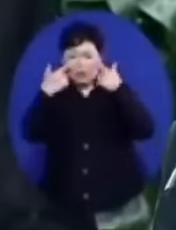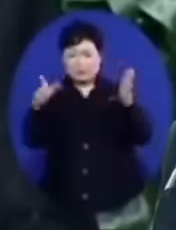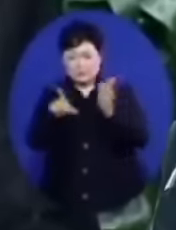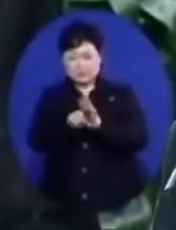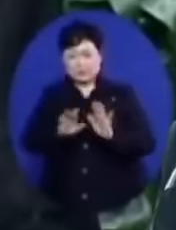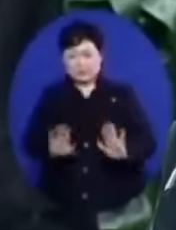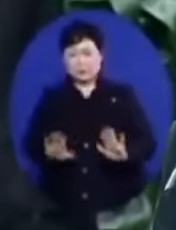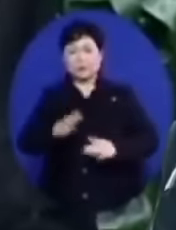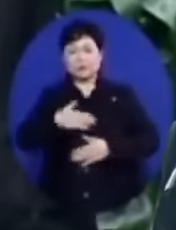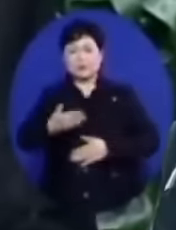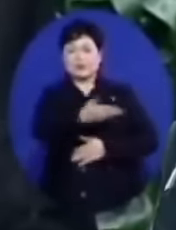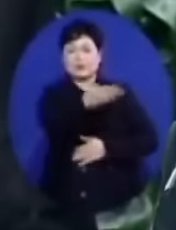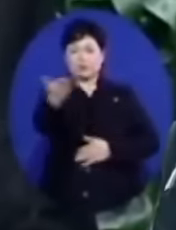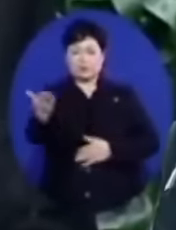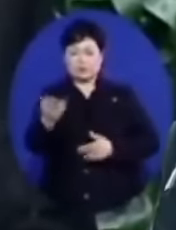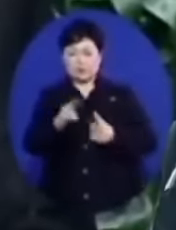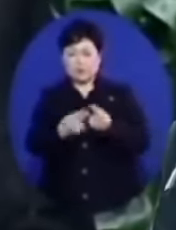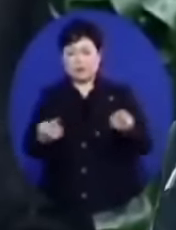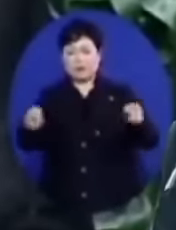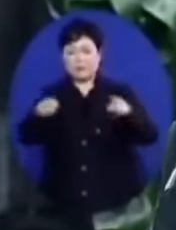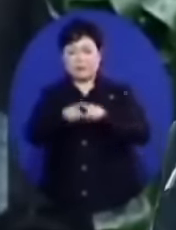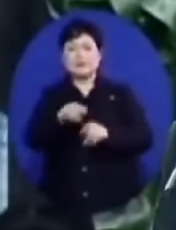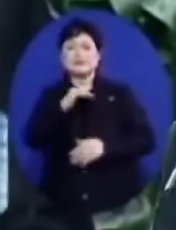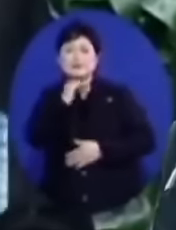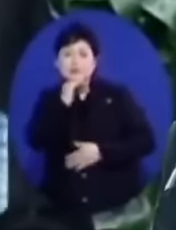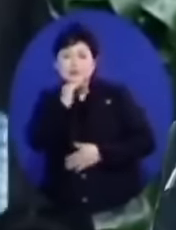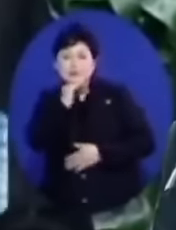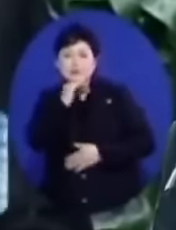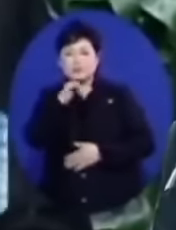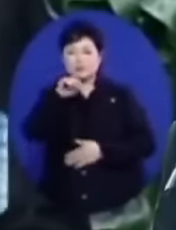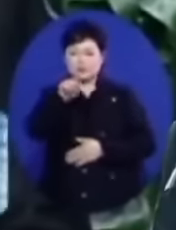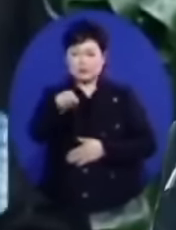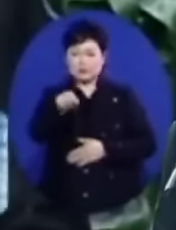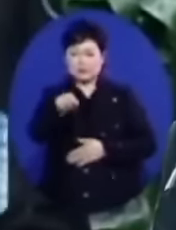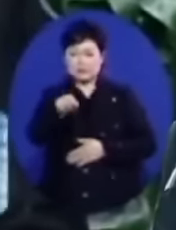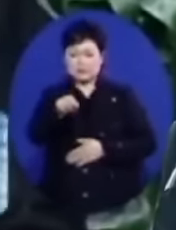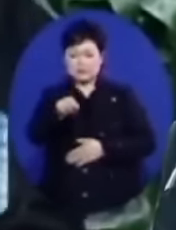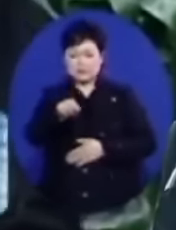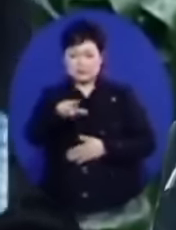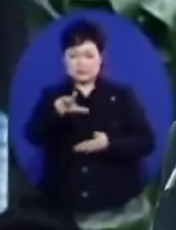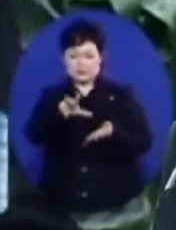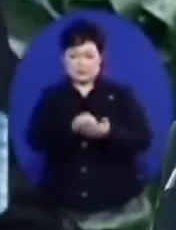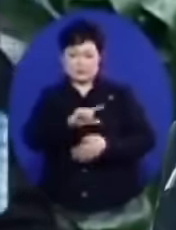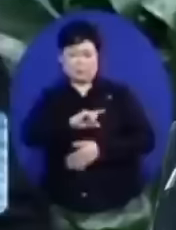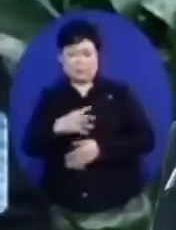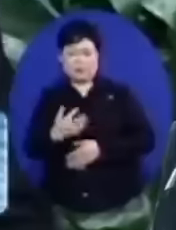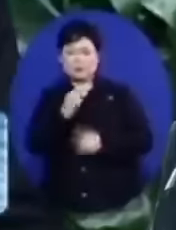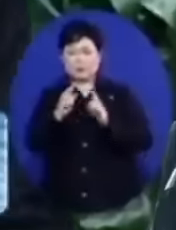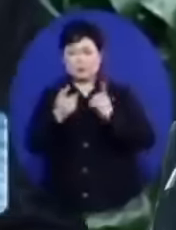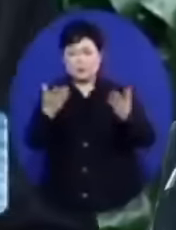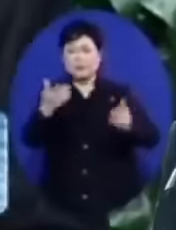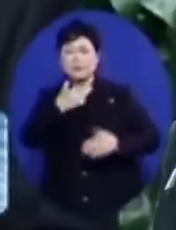저는 오늘 이 시간에 여러분과 함께 기다리는 것, 이 시간 제목으로 말씀을 나누고자 합니다.